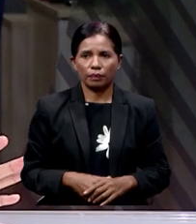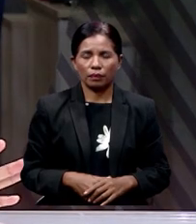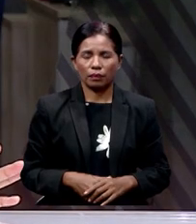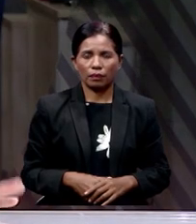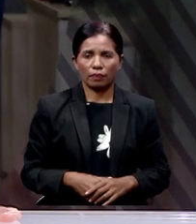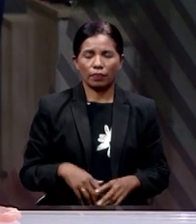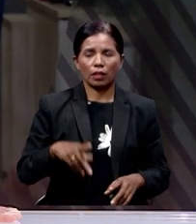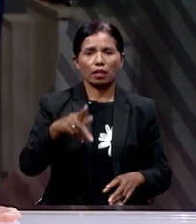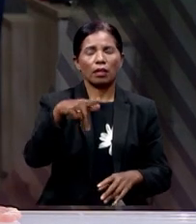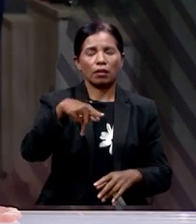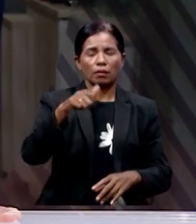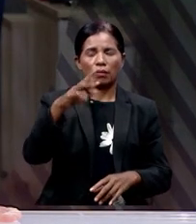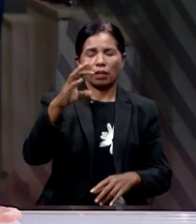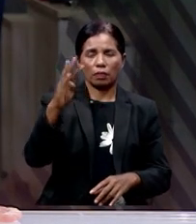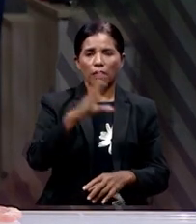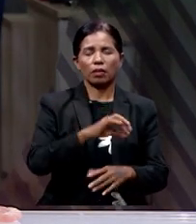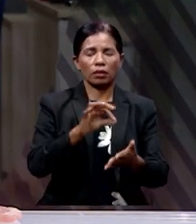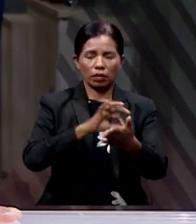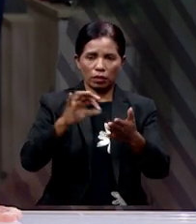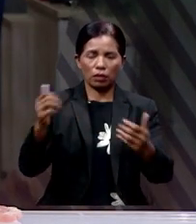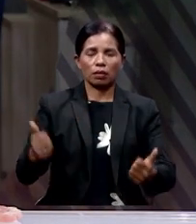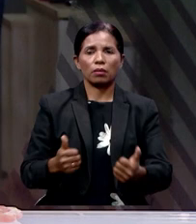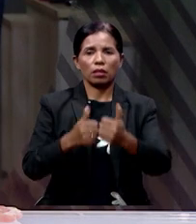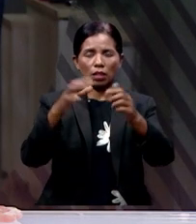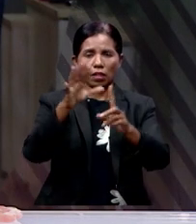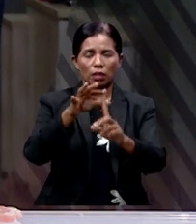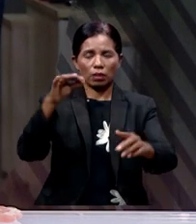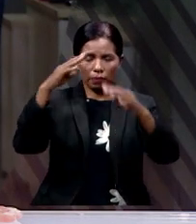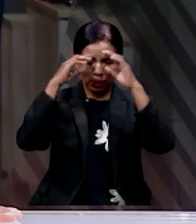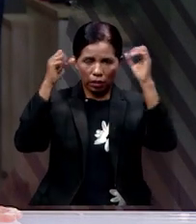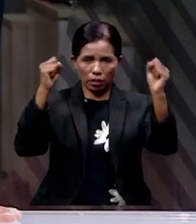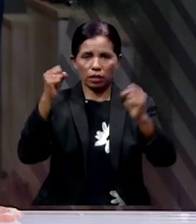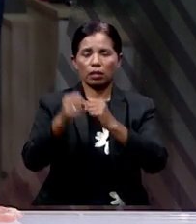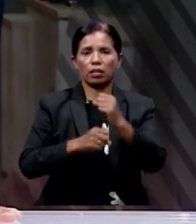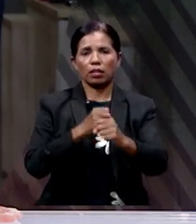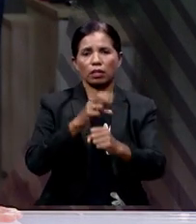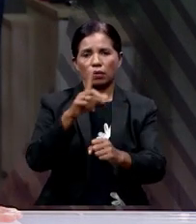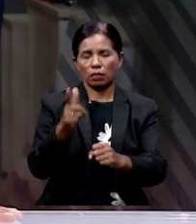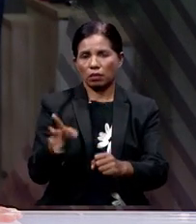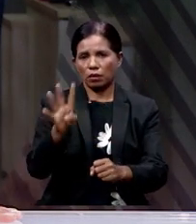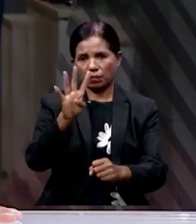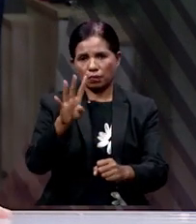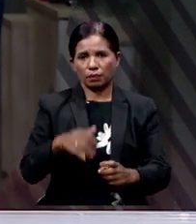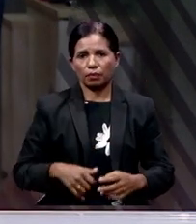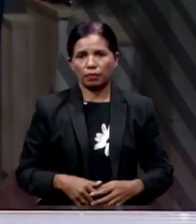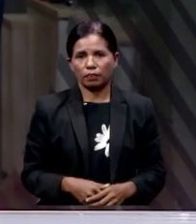Para bo subianto halona rezistori kompeti eleison presidensial tina reunduaru an lore sinhat.